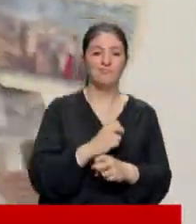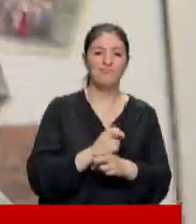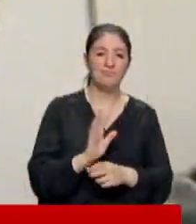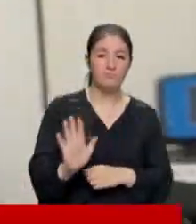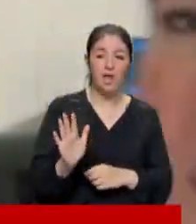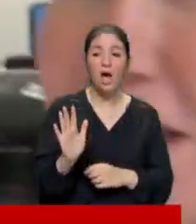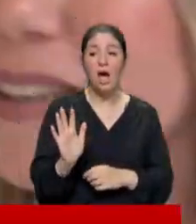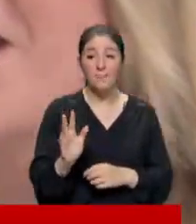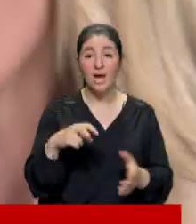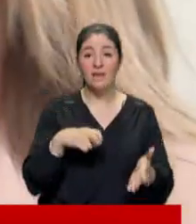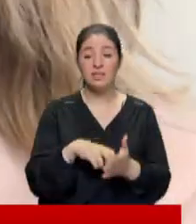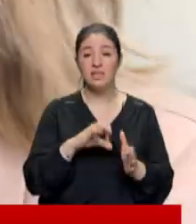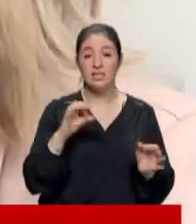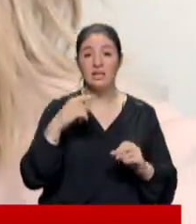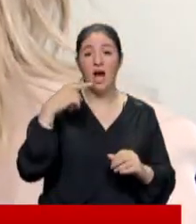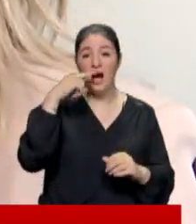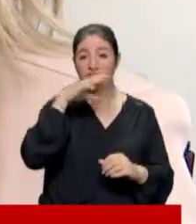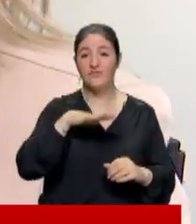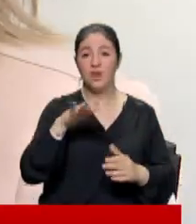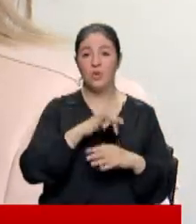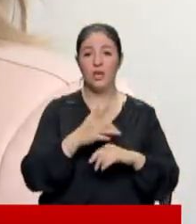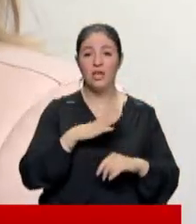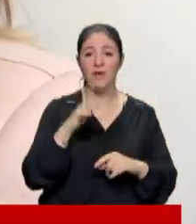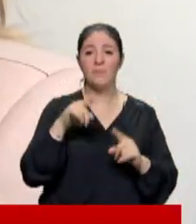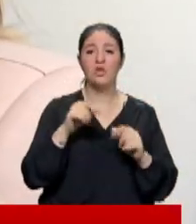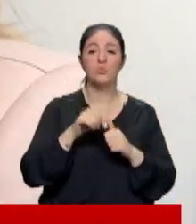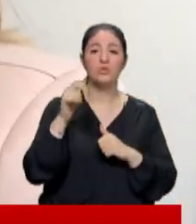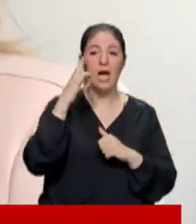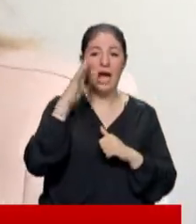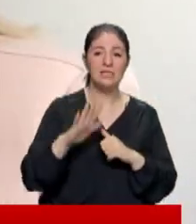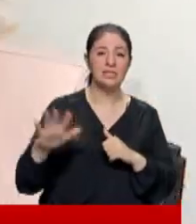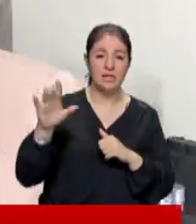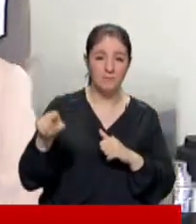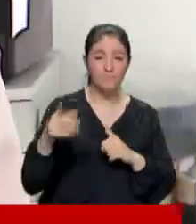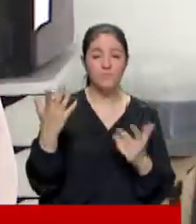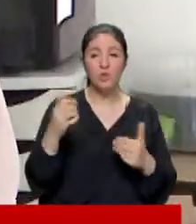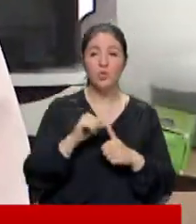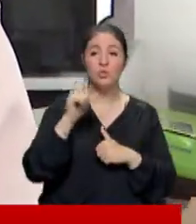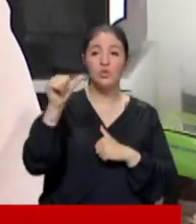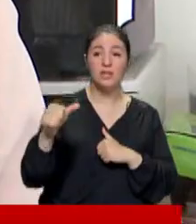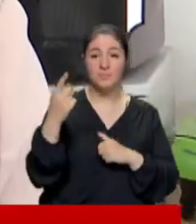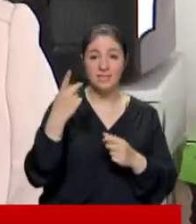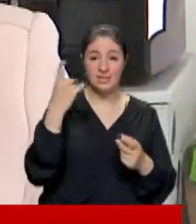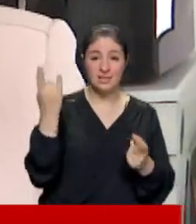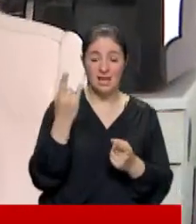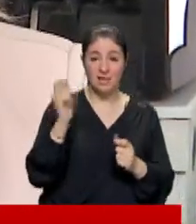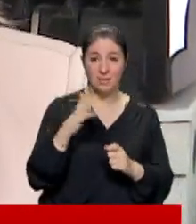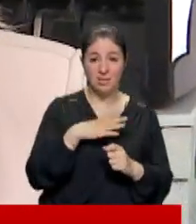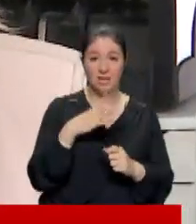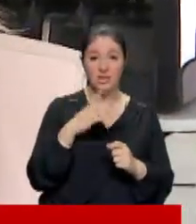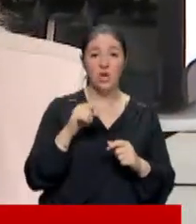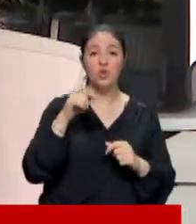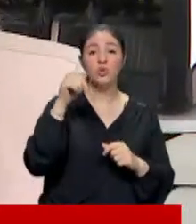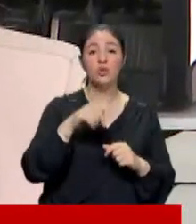girdi. Ancak vizesiz Afrika ülkeleri var ve bazı uzak doğu ülkeleri. Yine uzaklarda bir seyahat isteyenler için